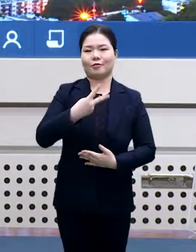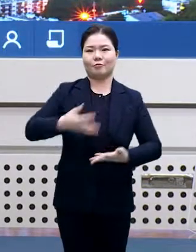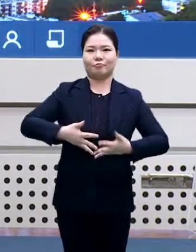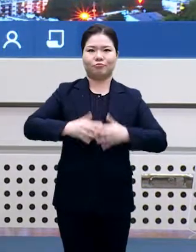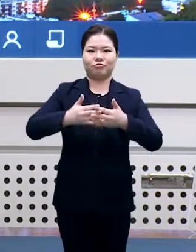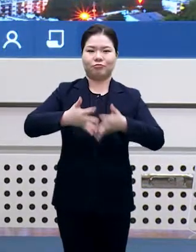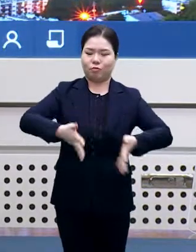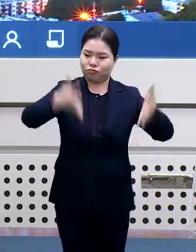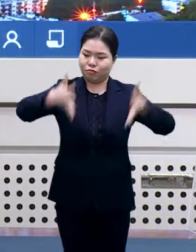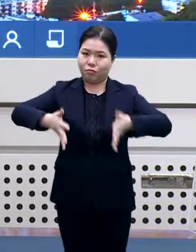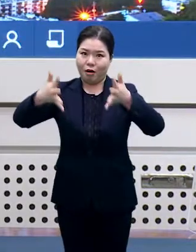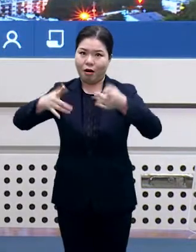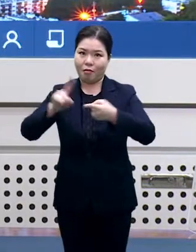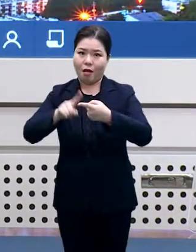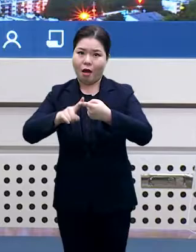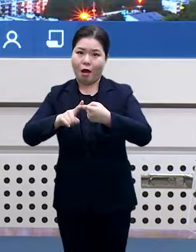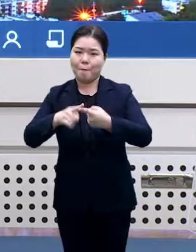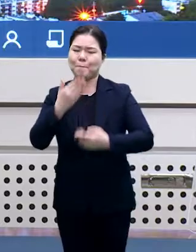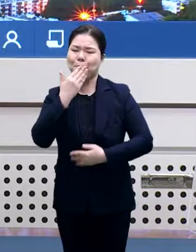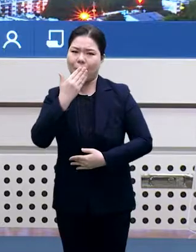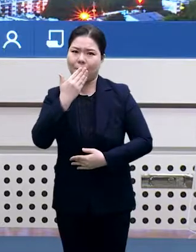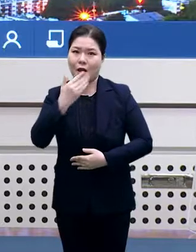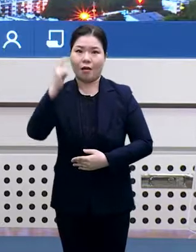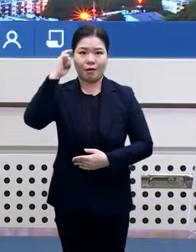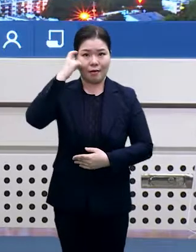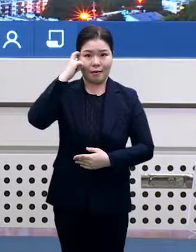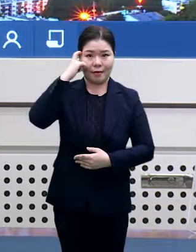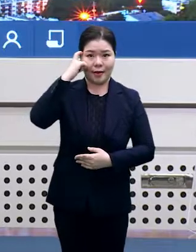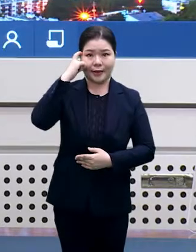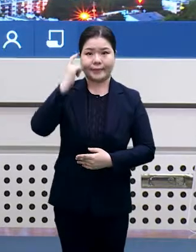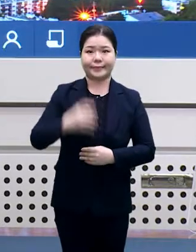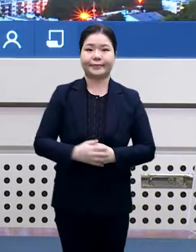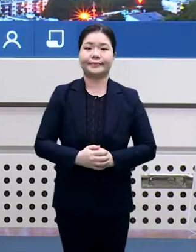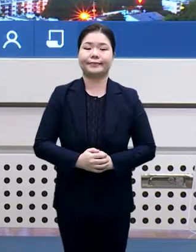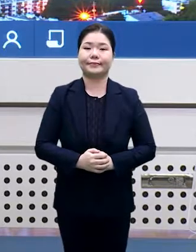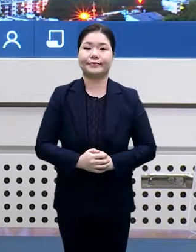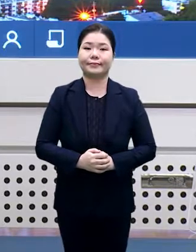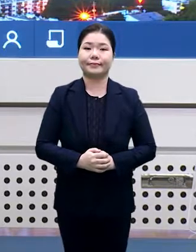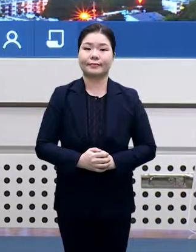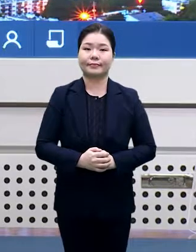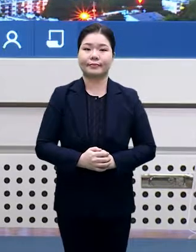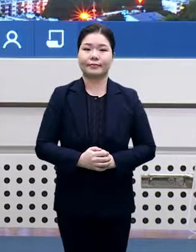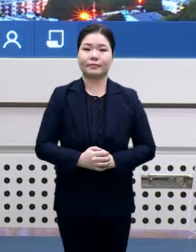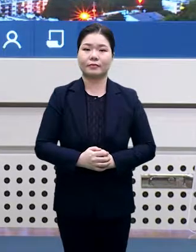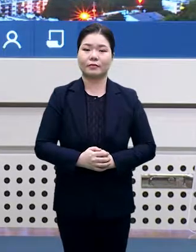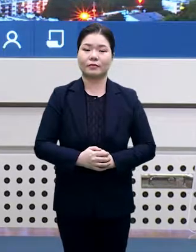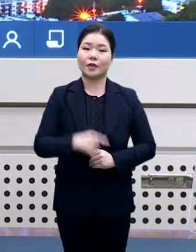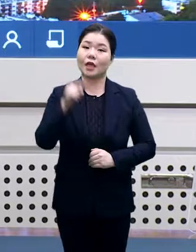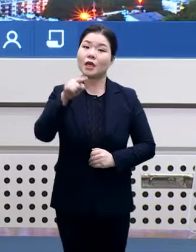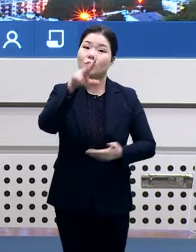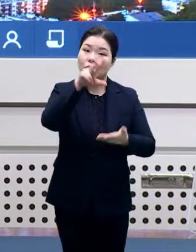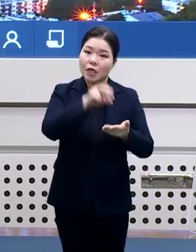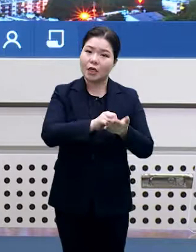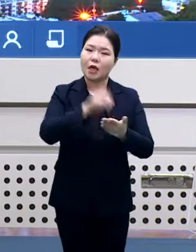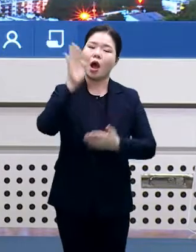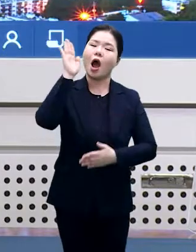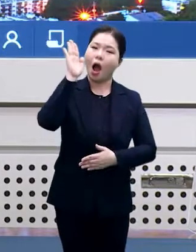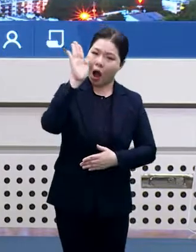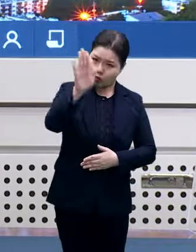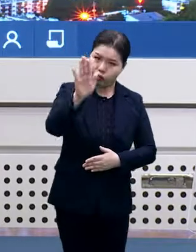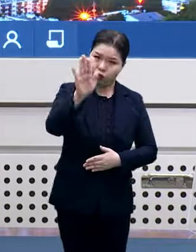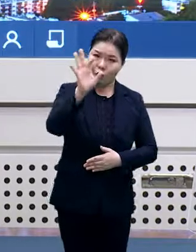저는 재건축을 속도를 낼 수 있다고 생각을 하고 있습니다. 그래서 이